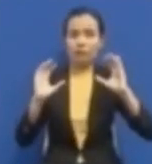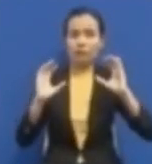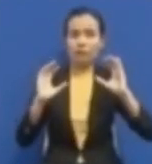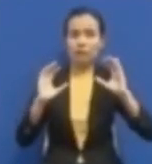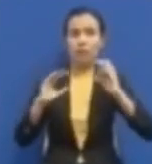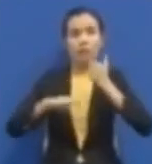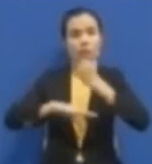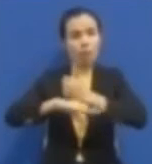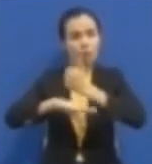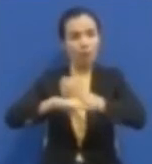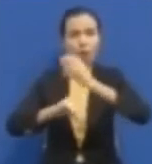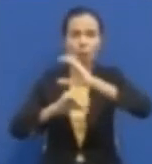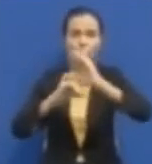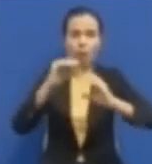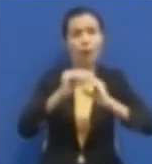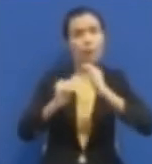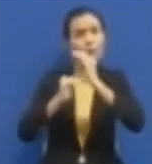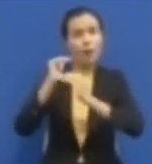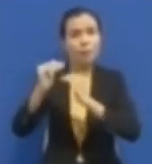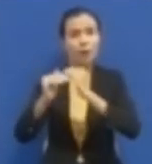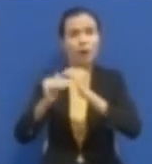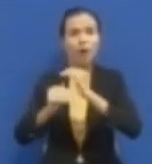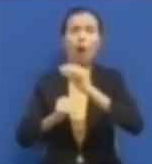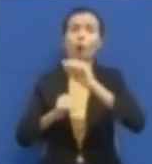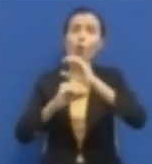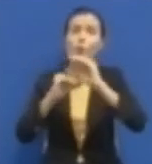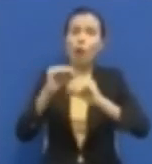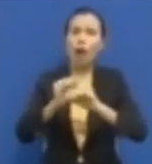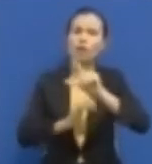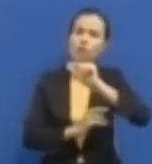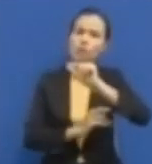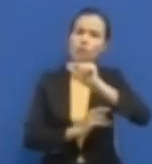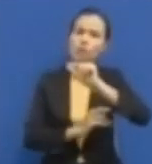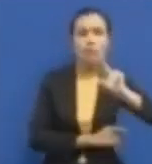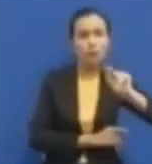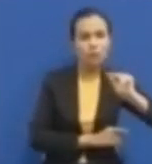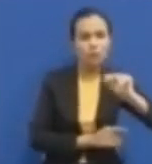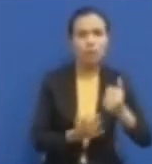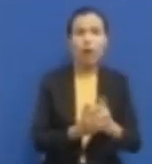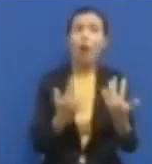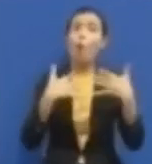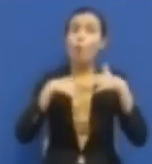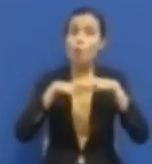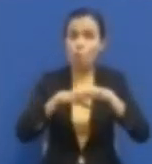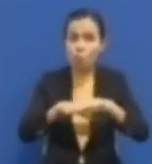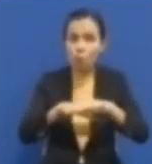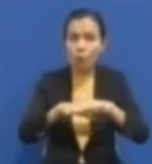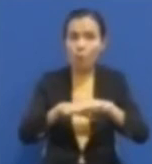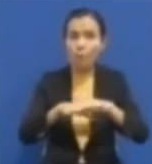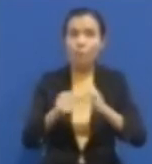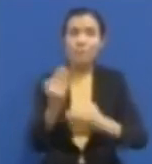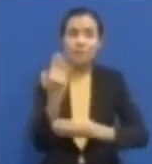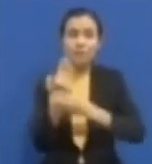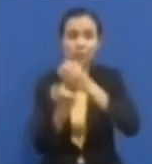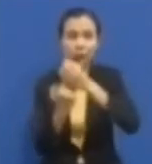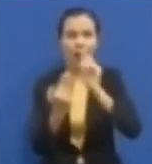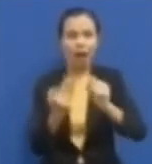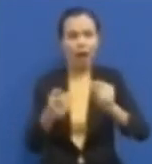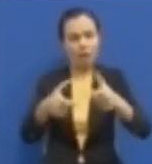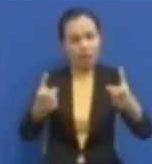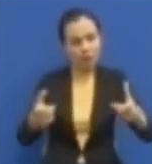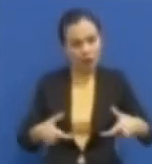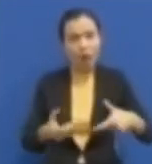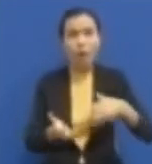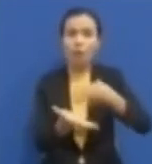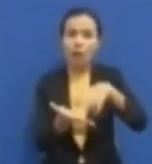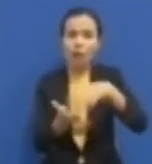โครงการตามแผนปฏิรูป 25-30 โครงการนี้มาเข้าร่วมกับสภาพัฒน์ที่จะรายงาน